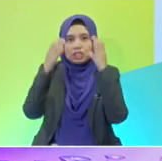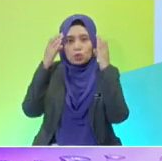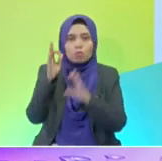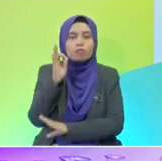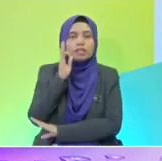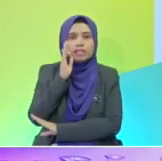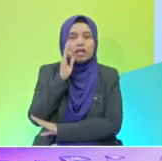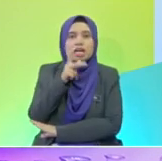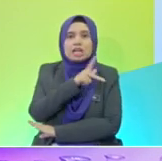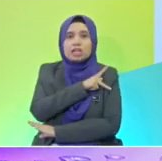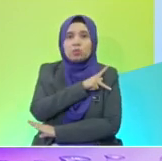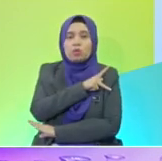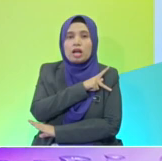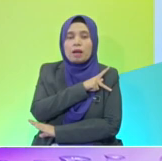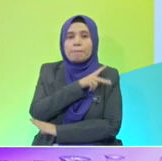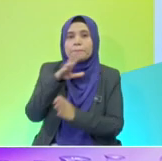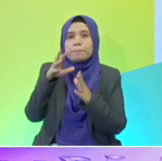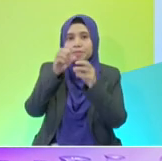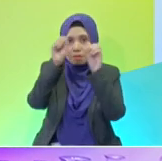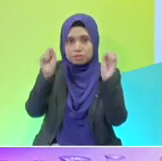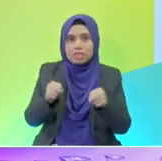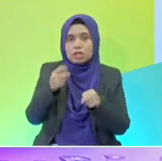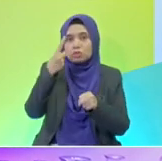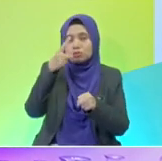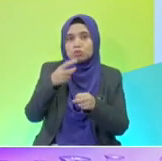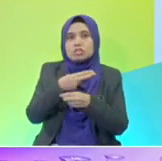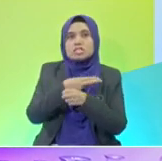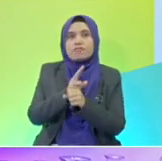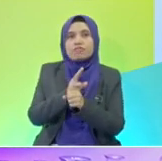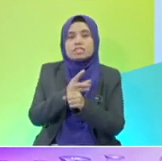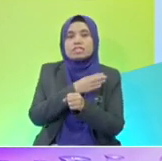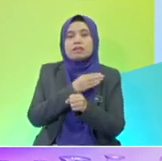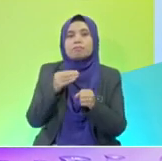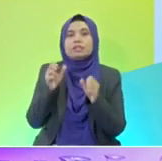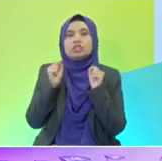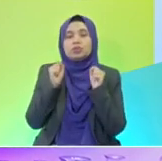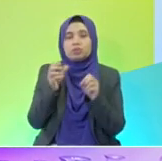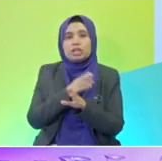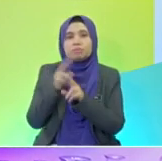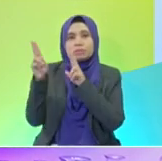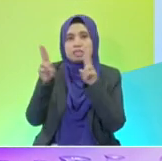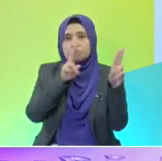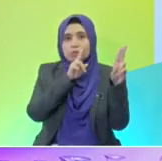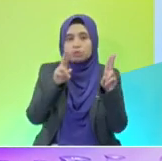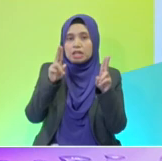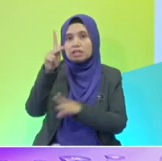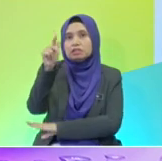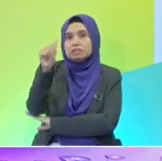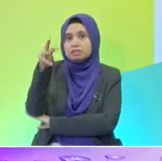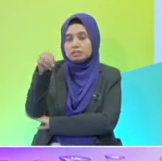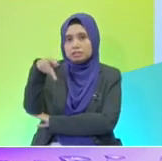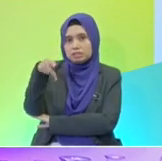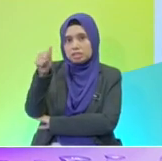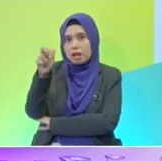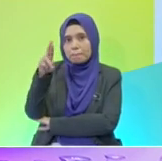ketua panitia MPV meservice peralatan penyejukan dan penyimpanan udara SMK perak